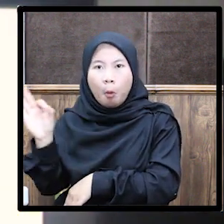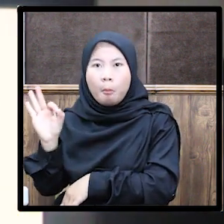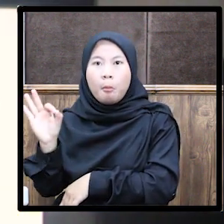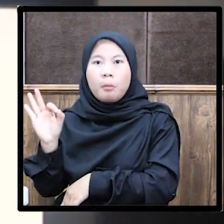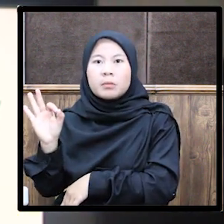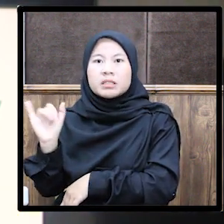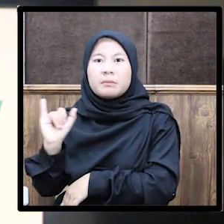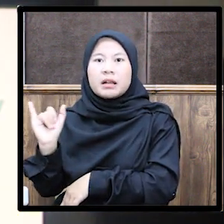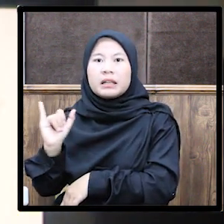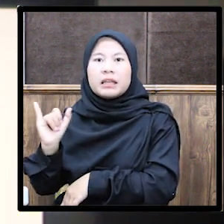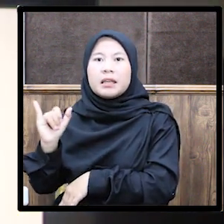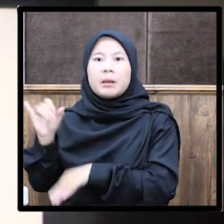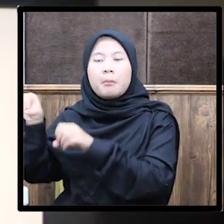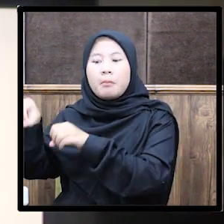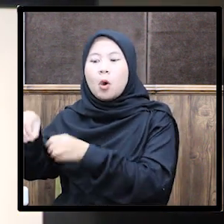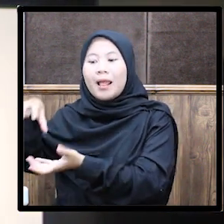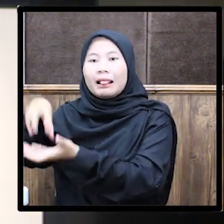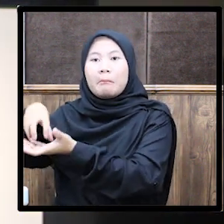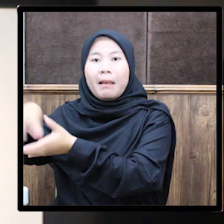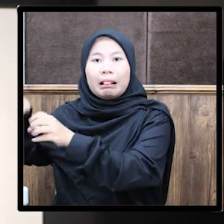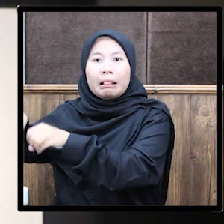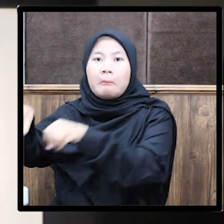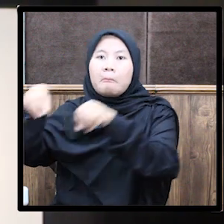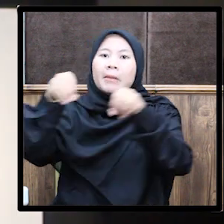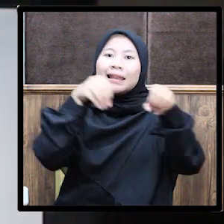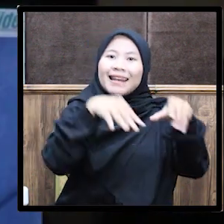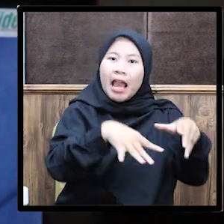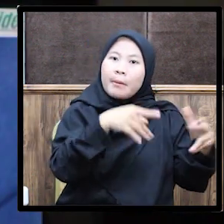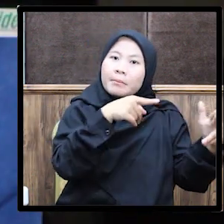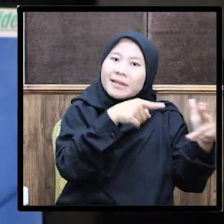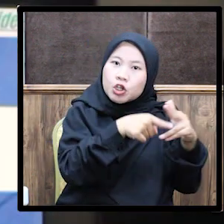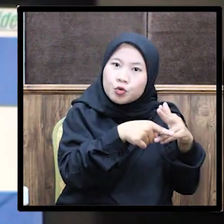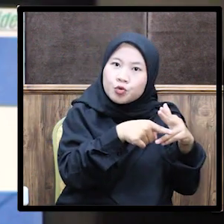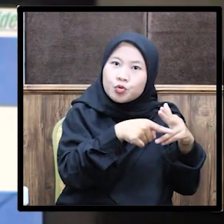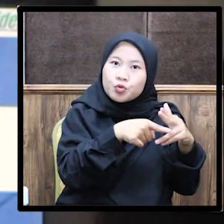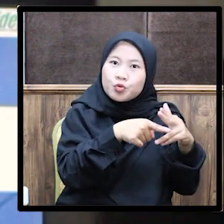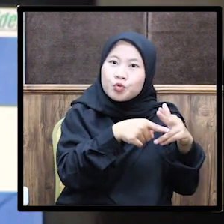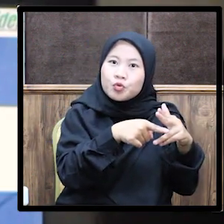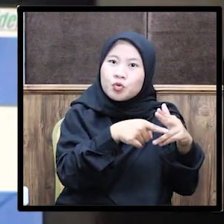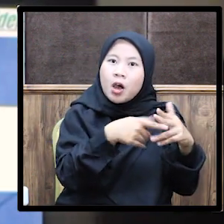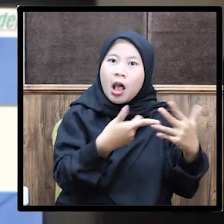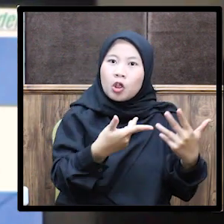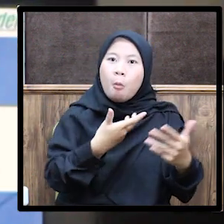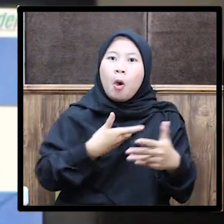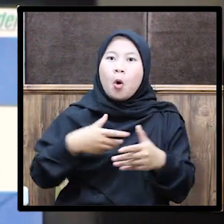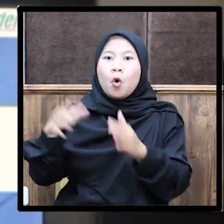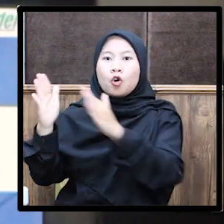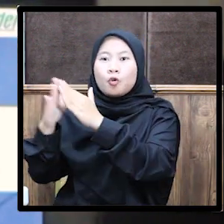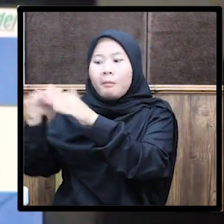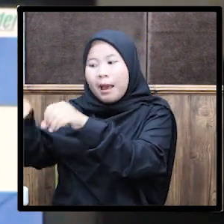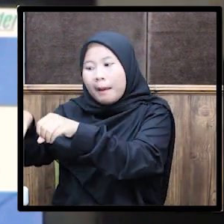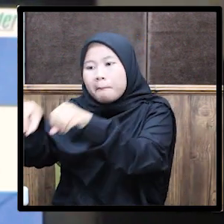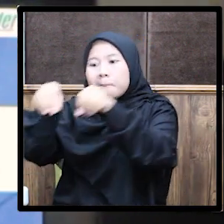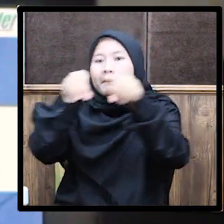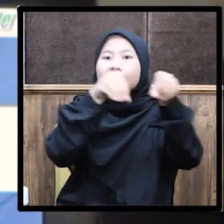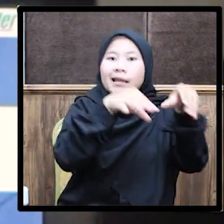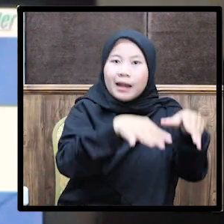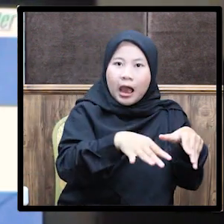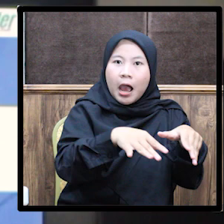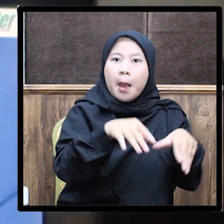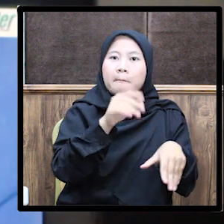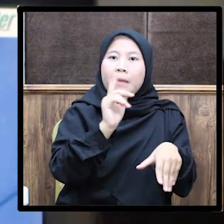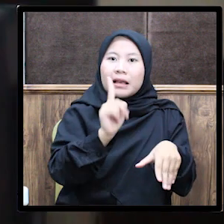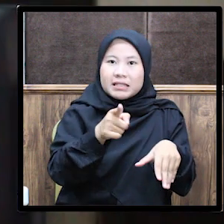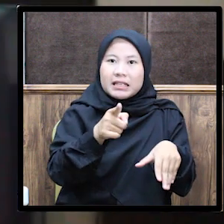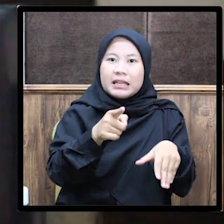pindah memilih. Nah, atau kemudian pindah domisili tapi belum proses pindah memilih. Nah, itu juga kemudian yang harus kita